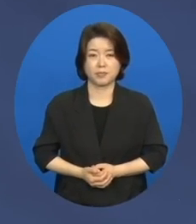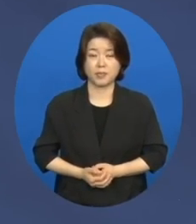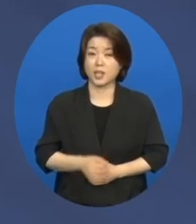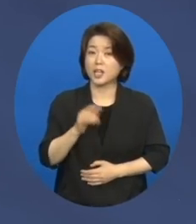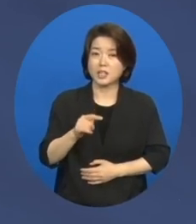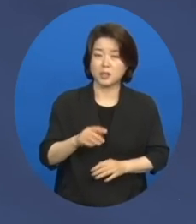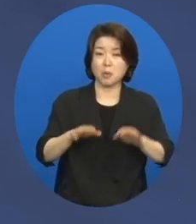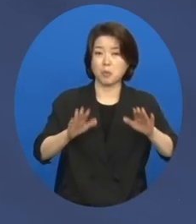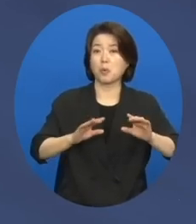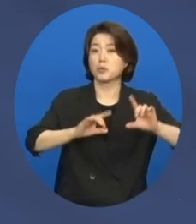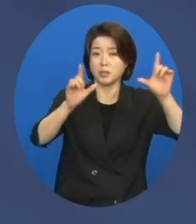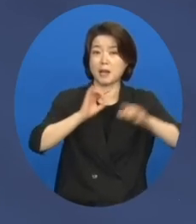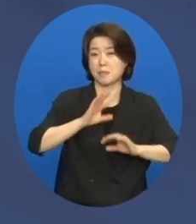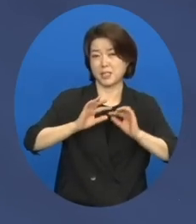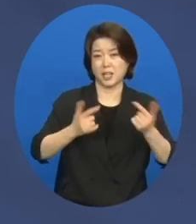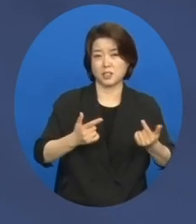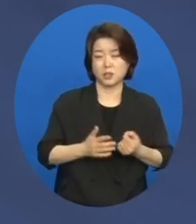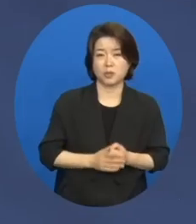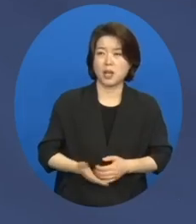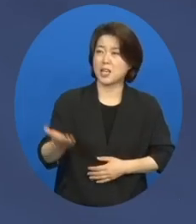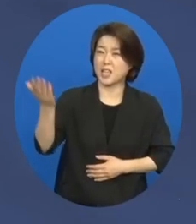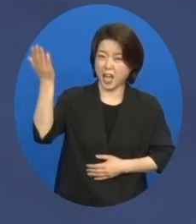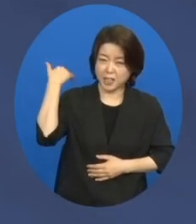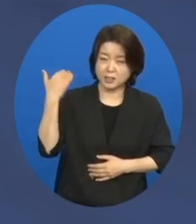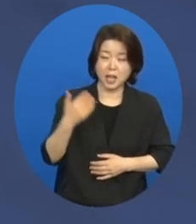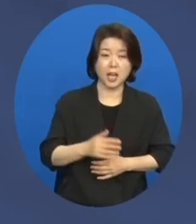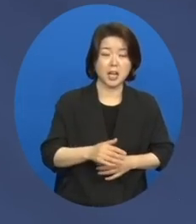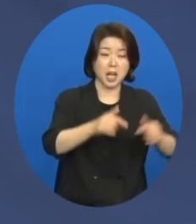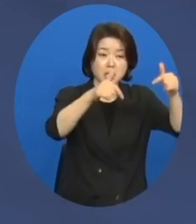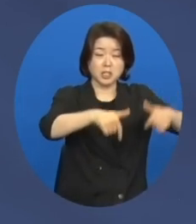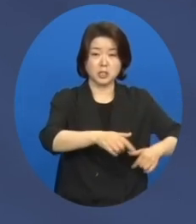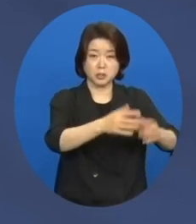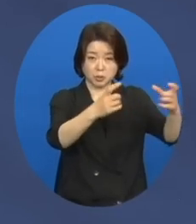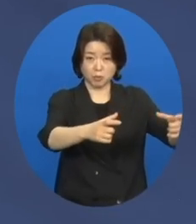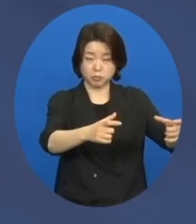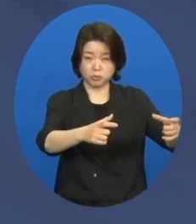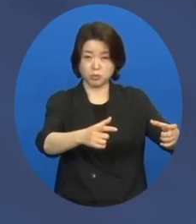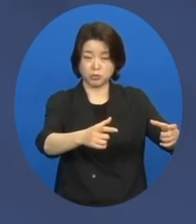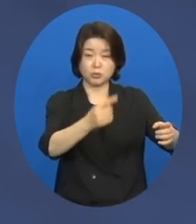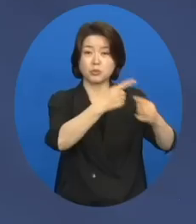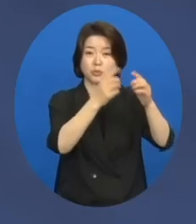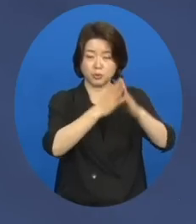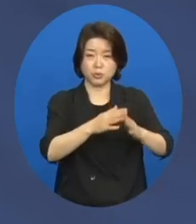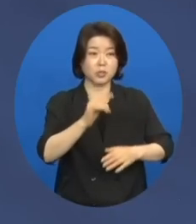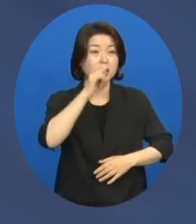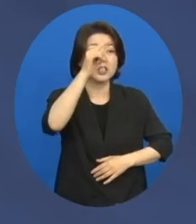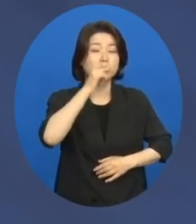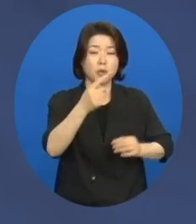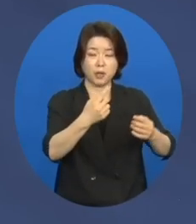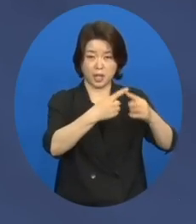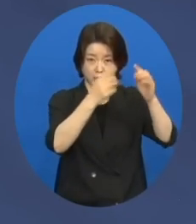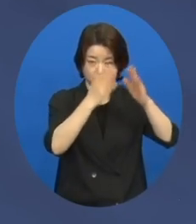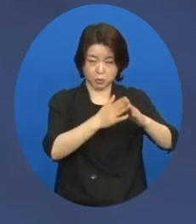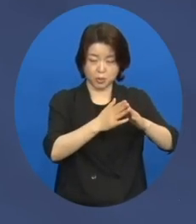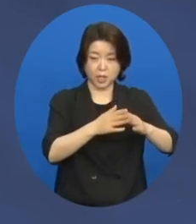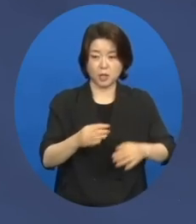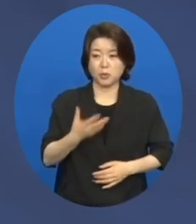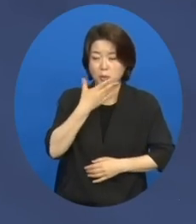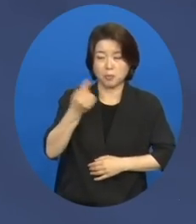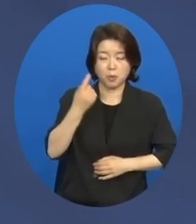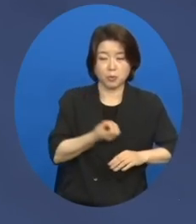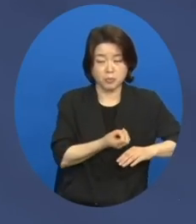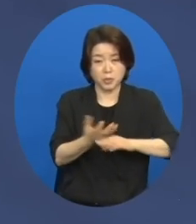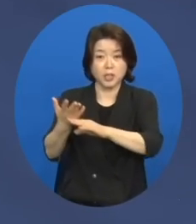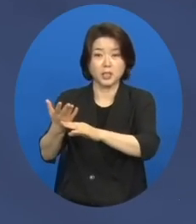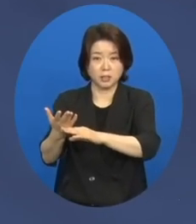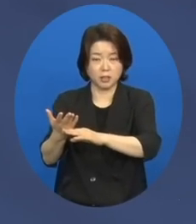이건 오늘날 있는 게 아니고요. 이미 벌써 서구교회, 우리에게 복음을 전해주던 서구교회는 우리보다 훨씬 먼저, 한